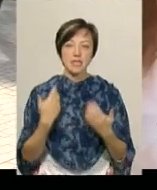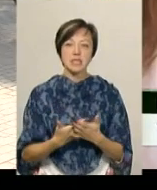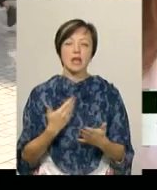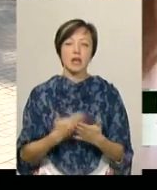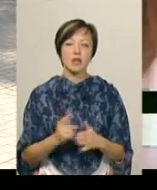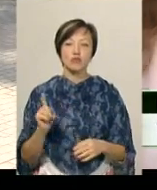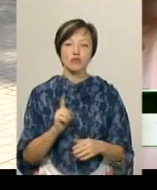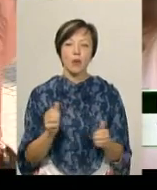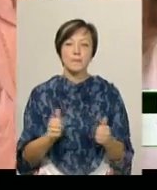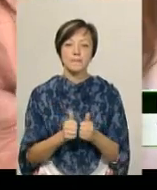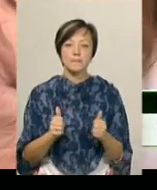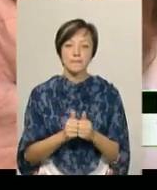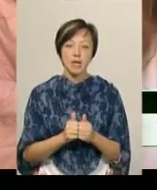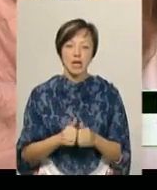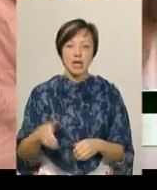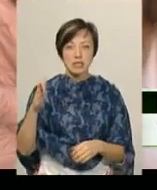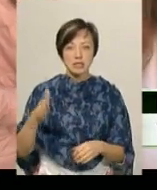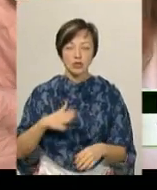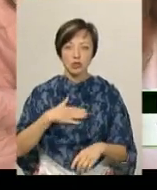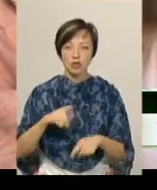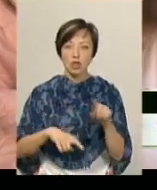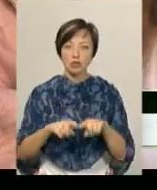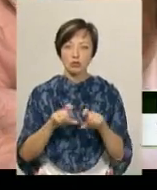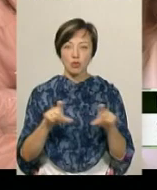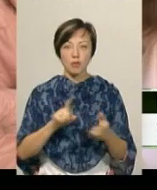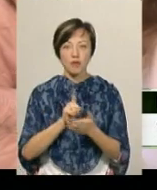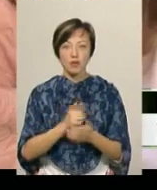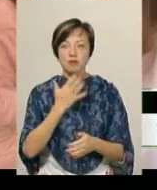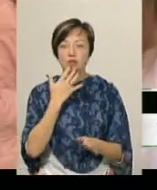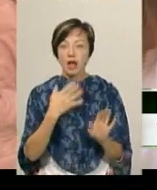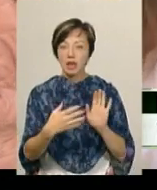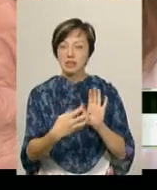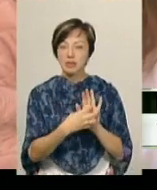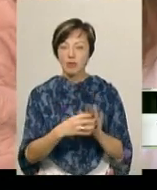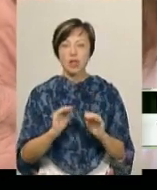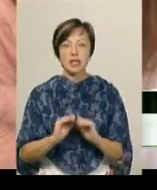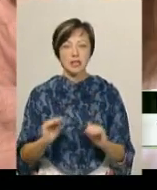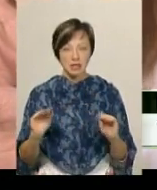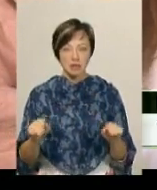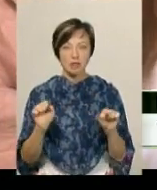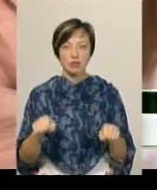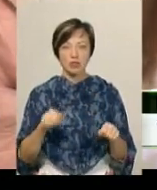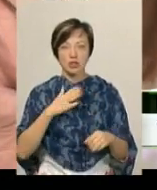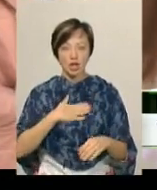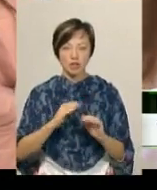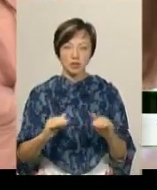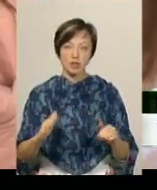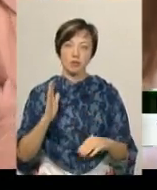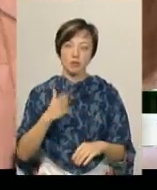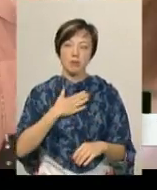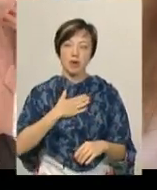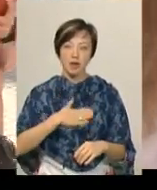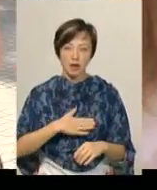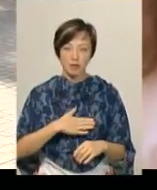що біля стін нашої рідної школи повинен бути національний символ, адже дітям, можливо, навіть нашим дітям буде приємно